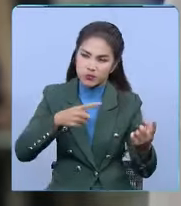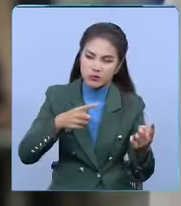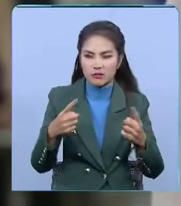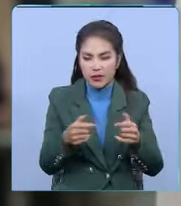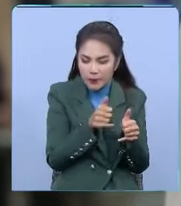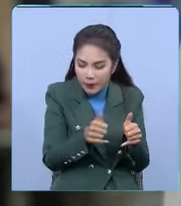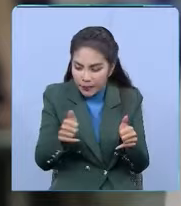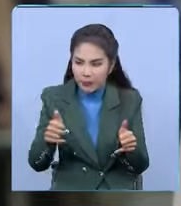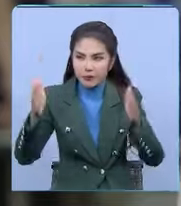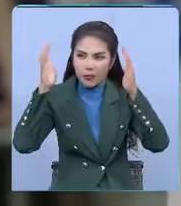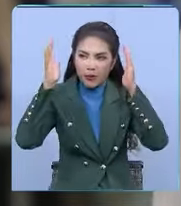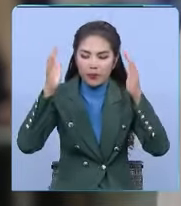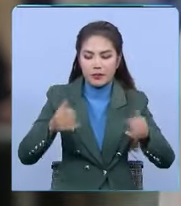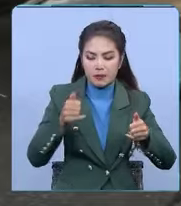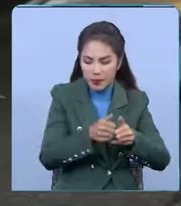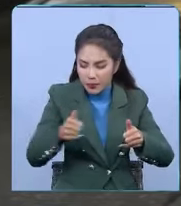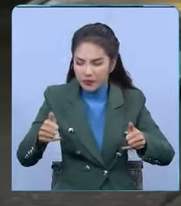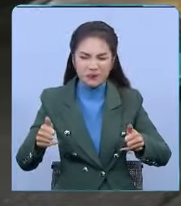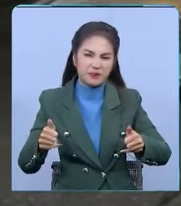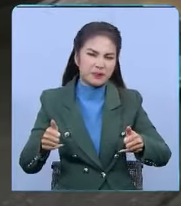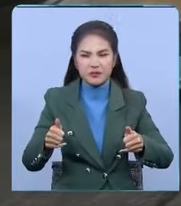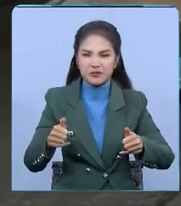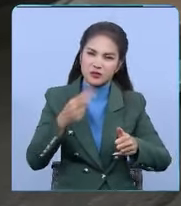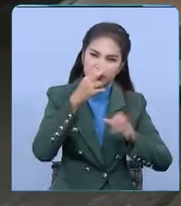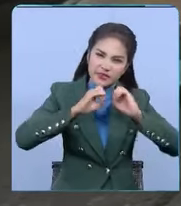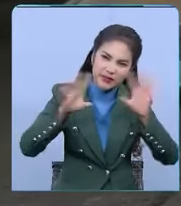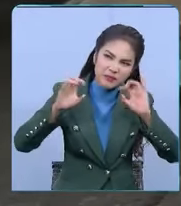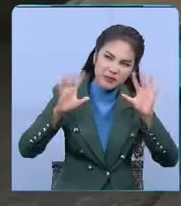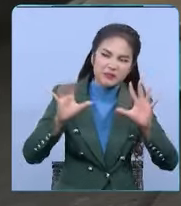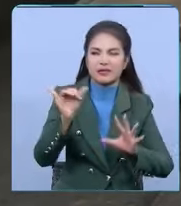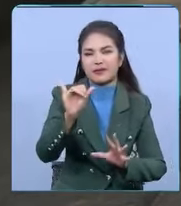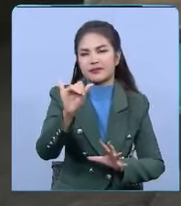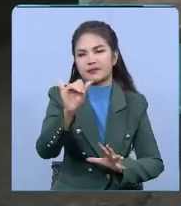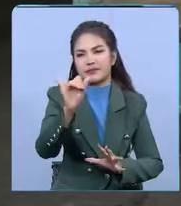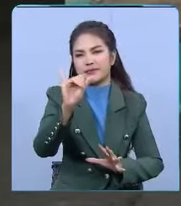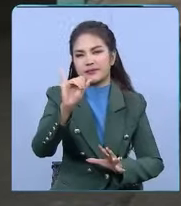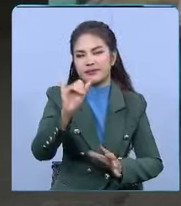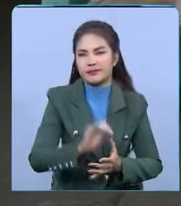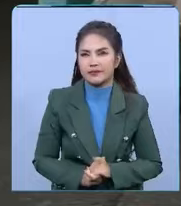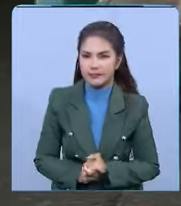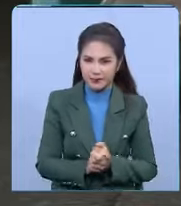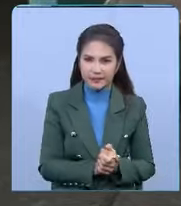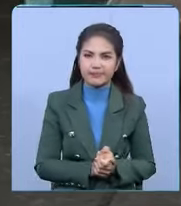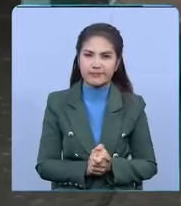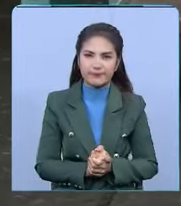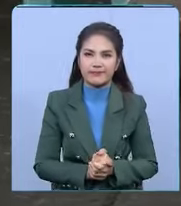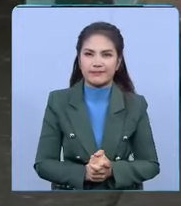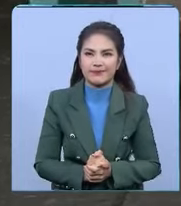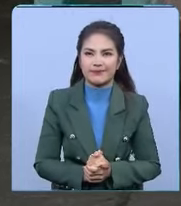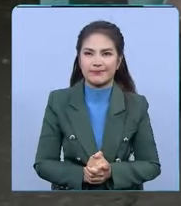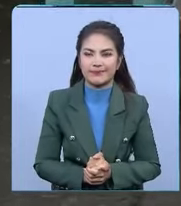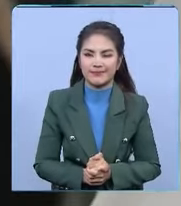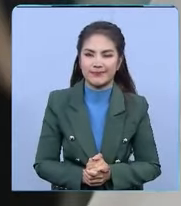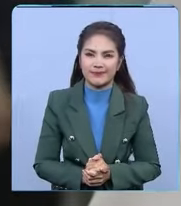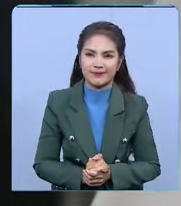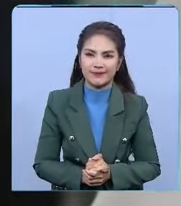สัยทัศน์ได้อย่างเต็มที่ที่ไม่ใช่มุมที่เรารู้สึกว่า ไม่ใช่ ไม่ได้แสดงว่าผู้นำที่เก่งจะต้องดีเบตเก่ง ไม่จำเป็นครับ อันนี้